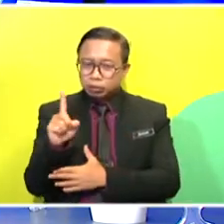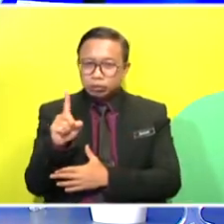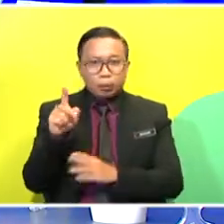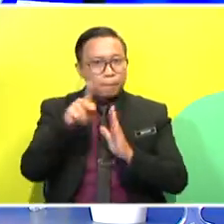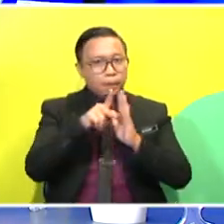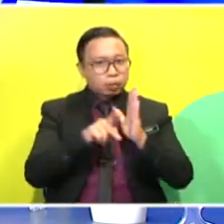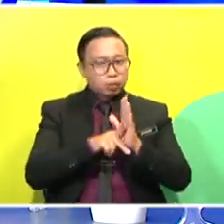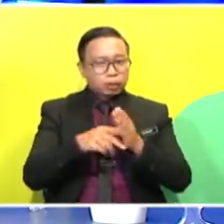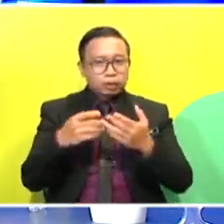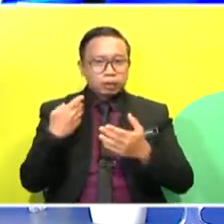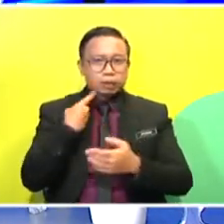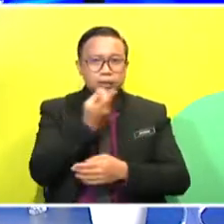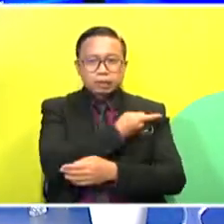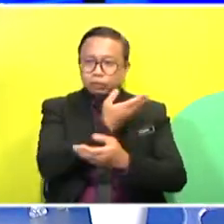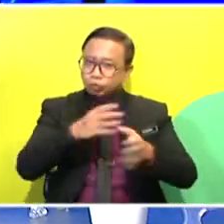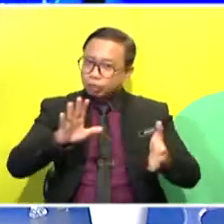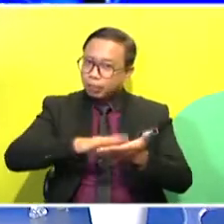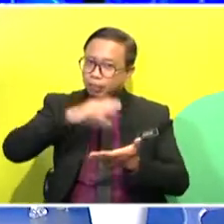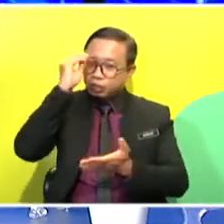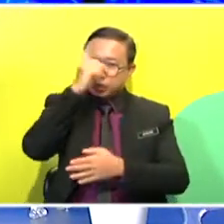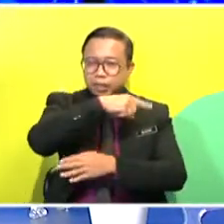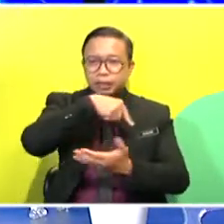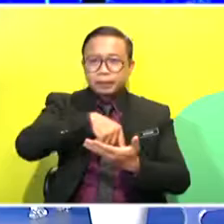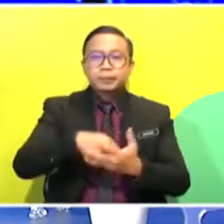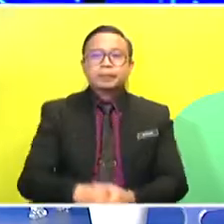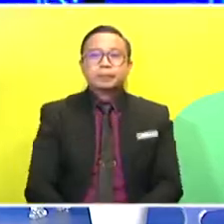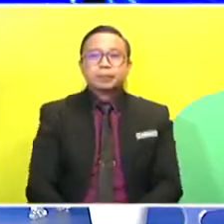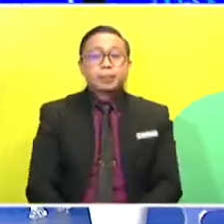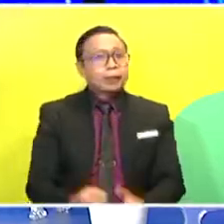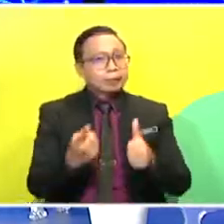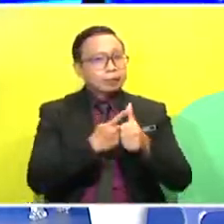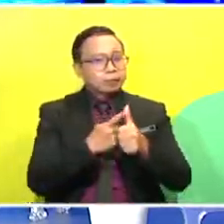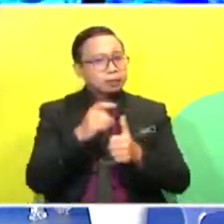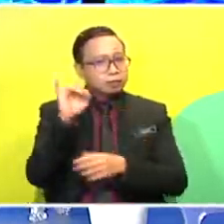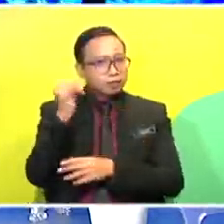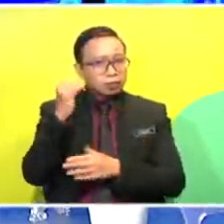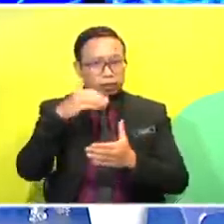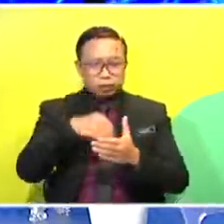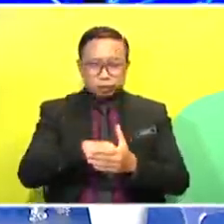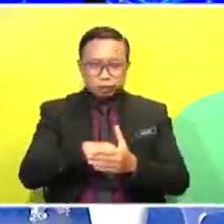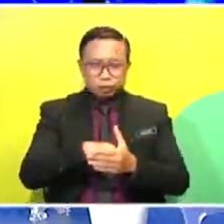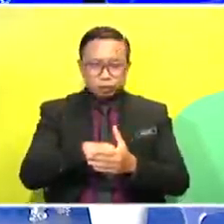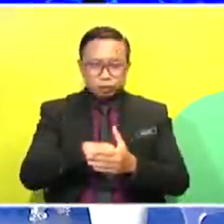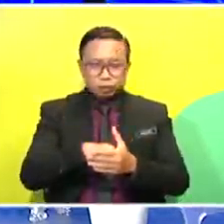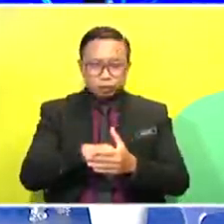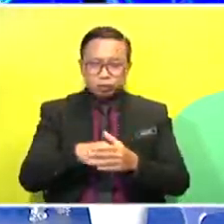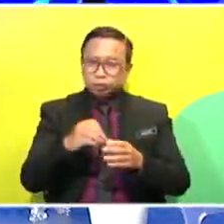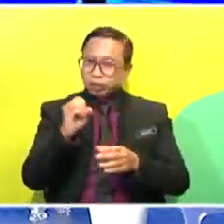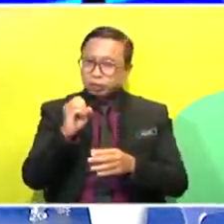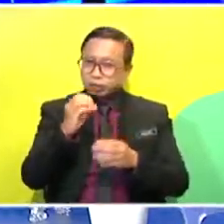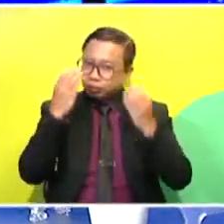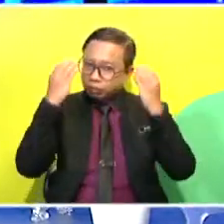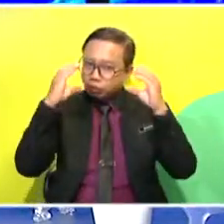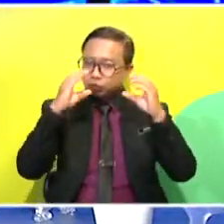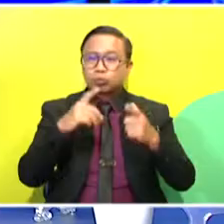ini, cikgu. Baik. Sama-sama hari ini. Yang pertama, dilarang masuk tanpa kebenaran. Betul, cikgu? Betul. Yang kedua,